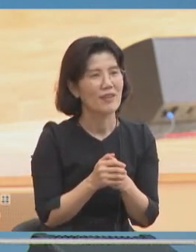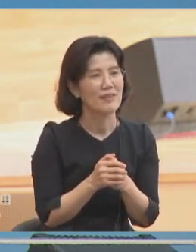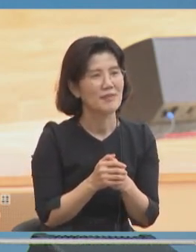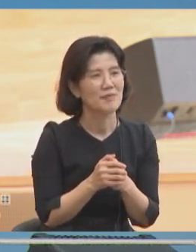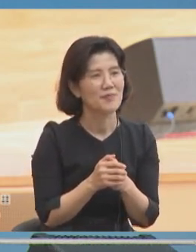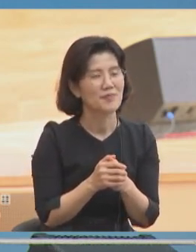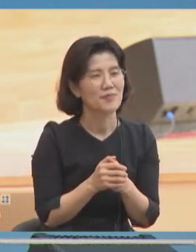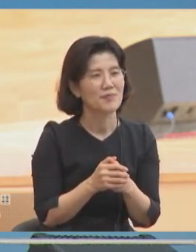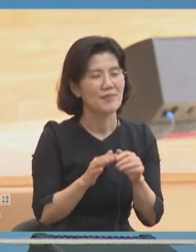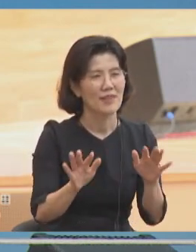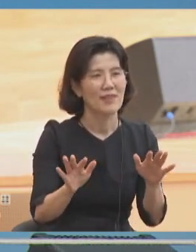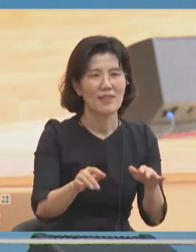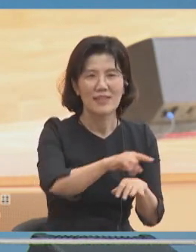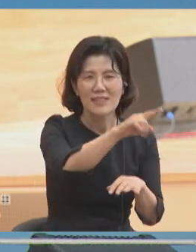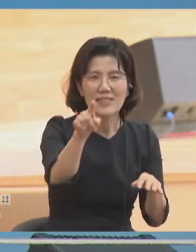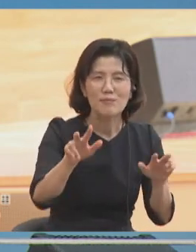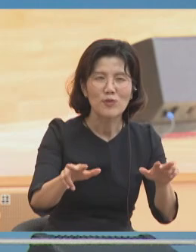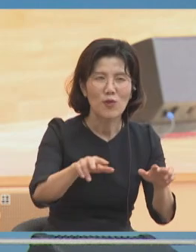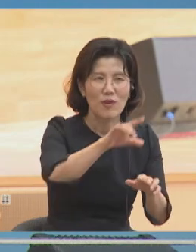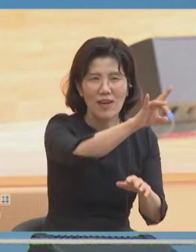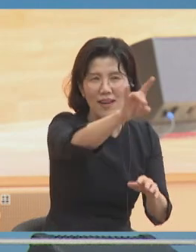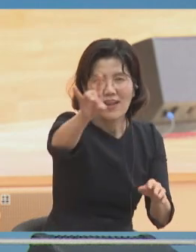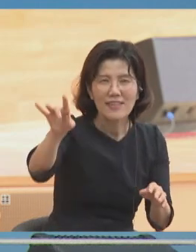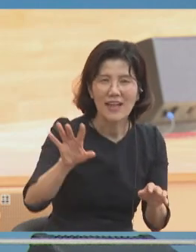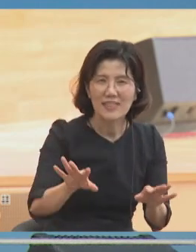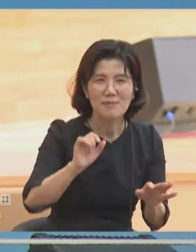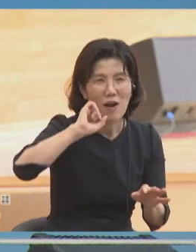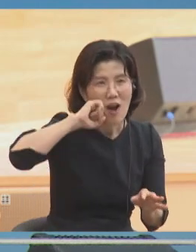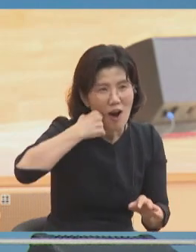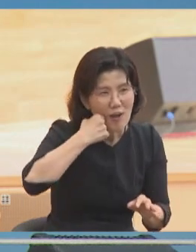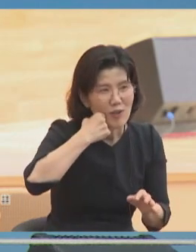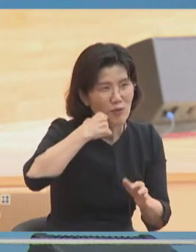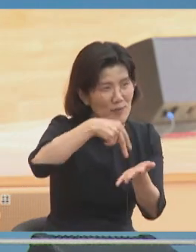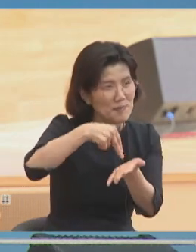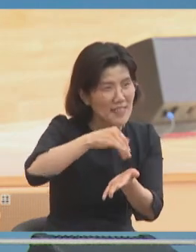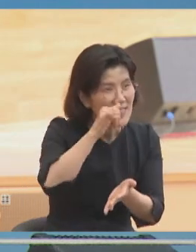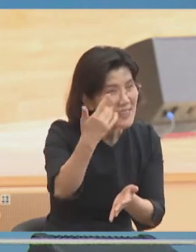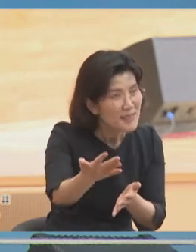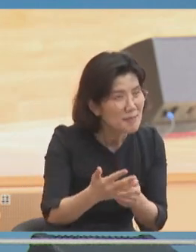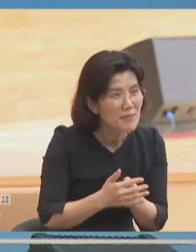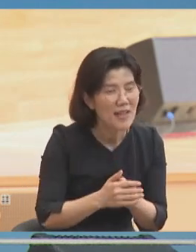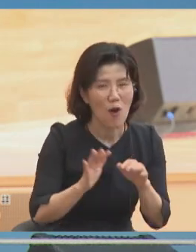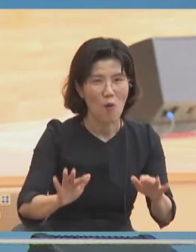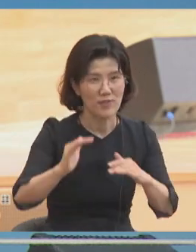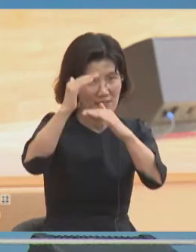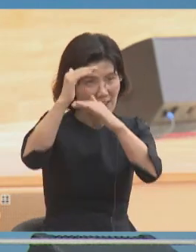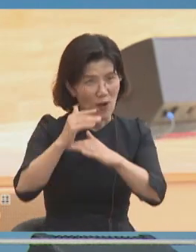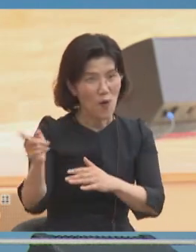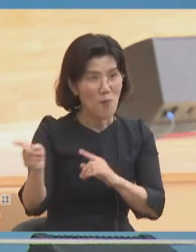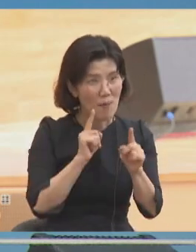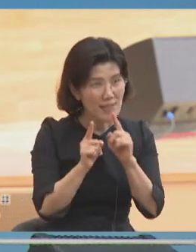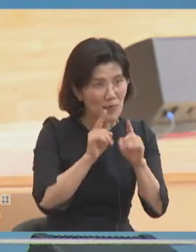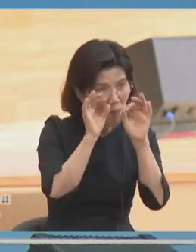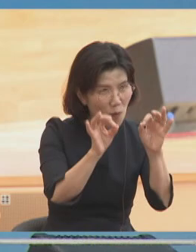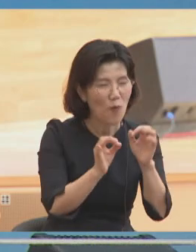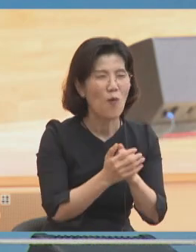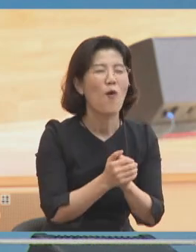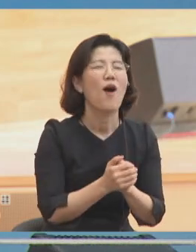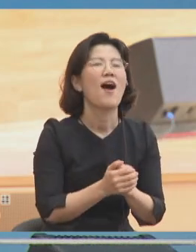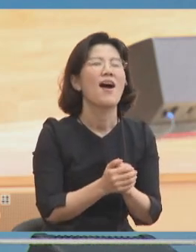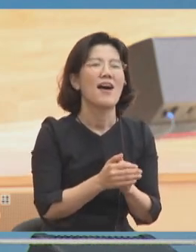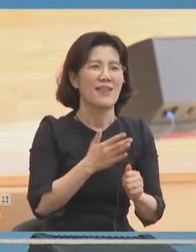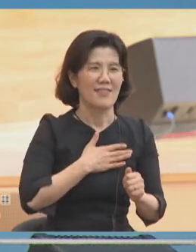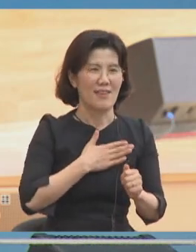어려운 시간들을 지나가시는 분 계십니까 여러분 정말 잘 오셨습니다 오늘 들려주이 말씀이 여러분들을 확실하게